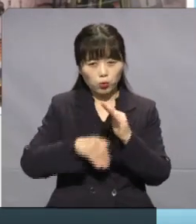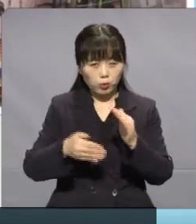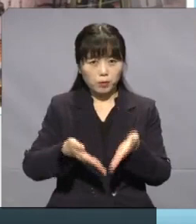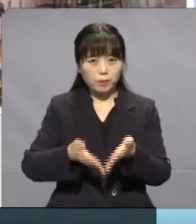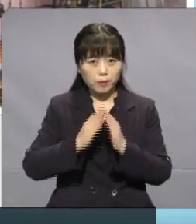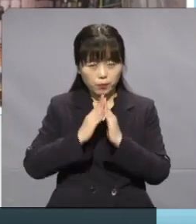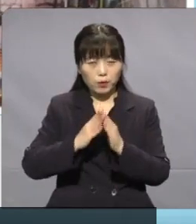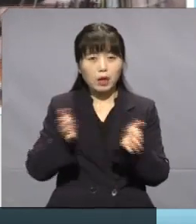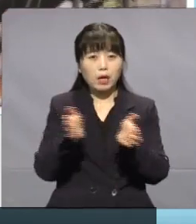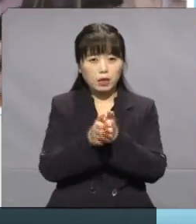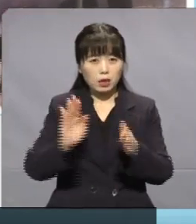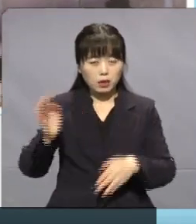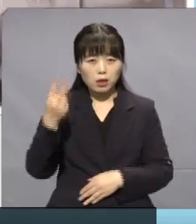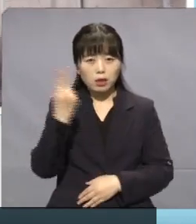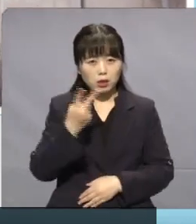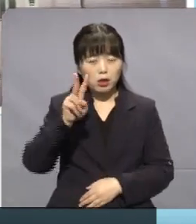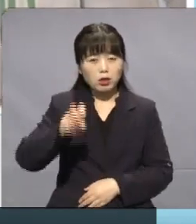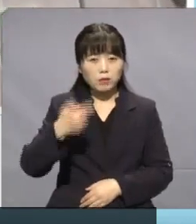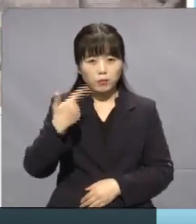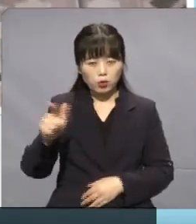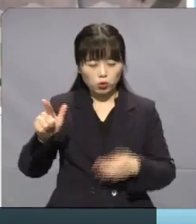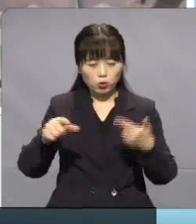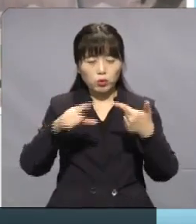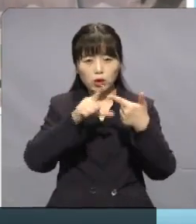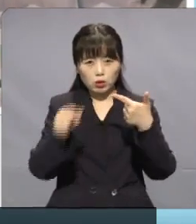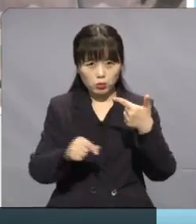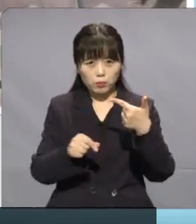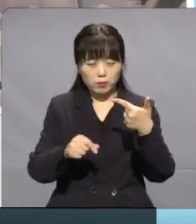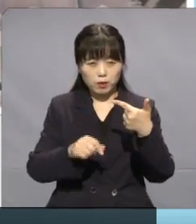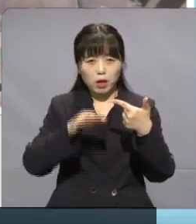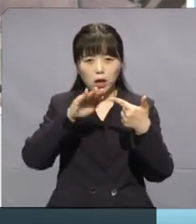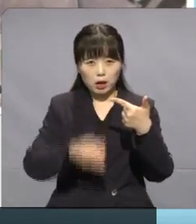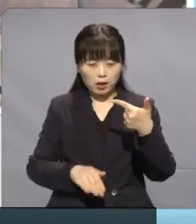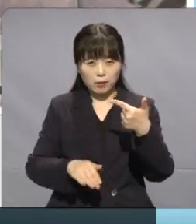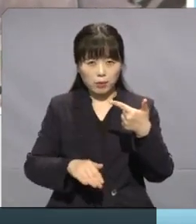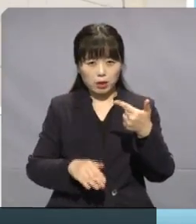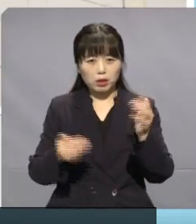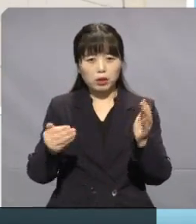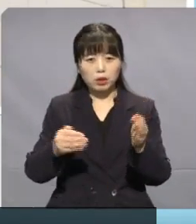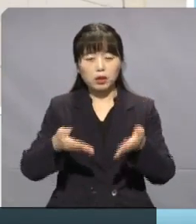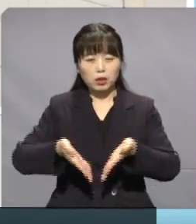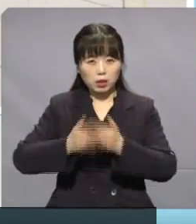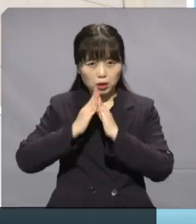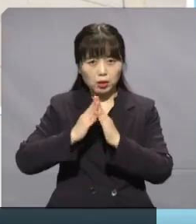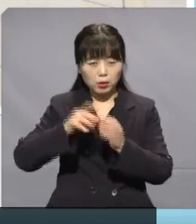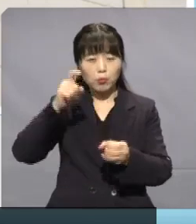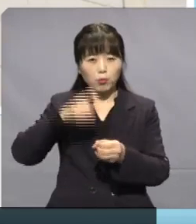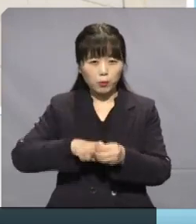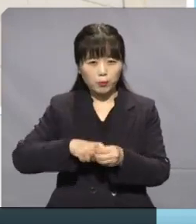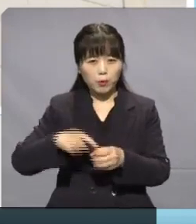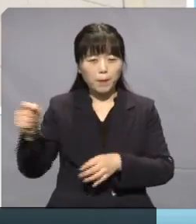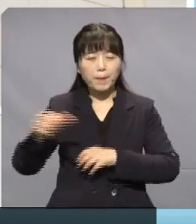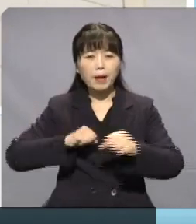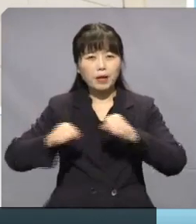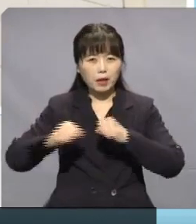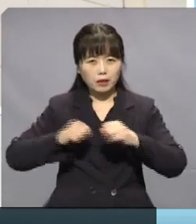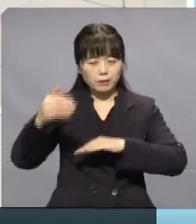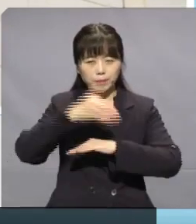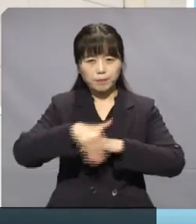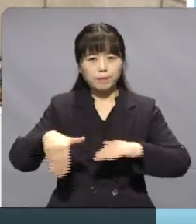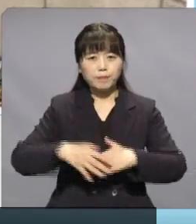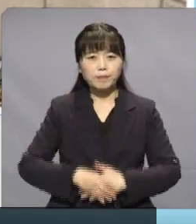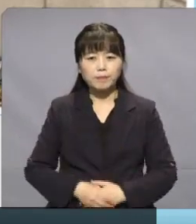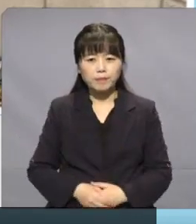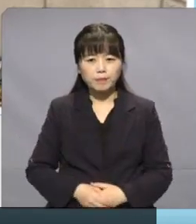들어가서 2026년 하반기 준공을 목표로 후속 행정절차 진행에 속도를 낸다는 방침입니다. 예,